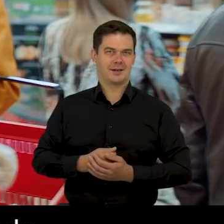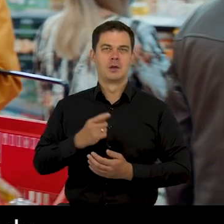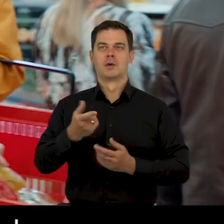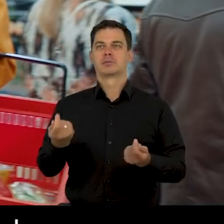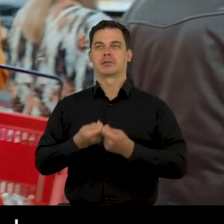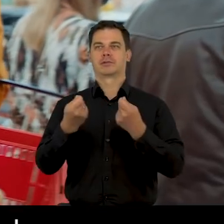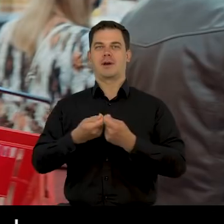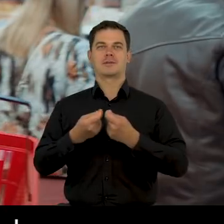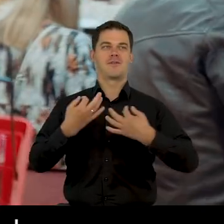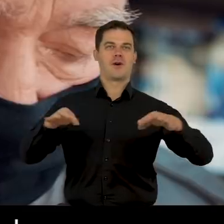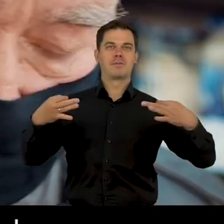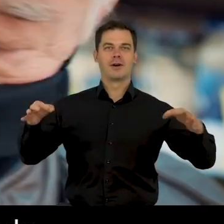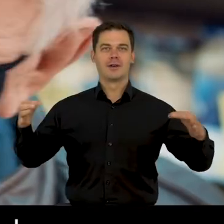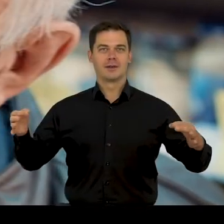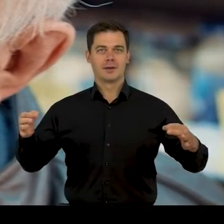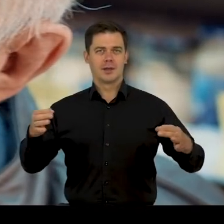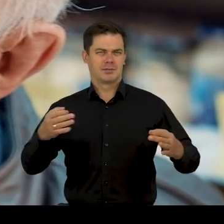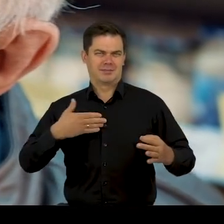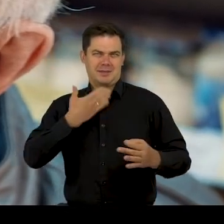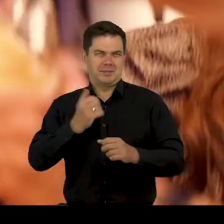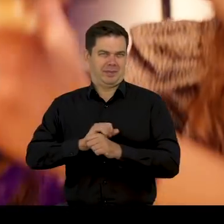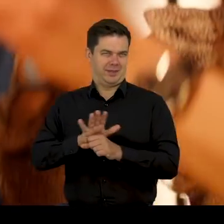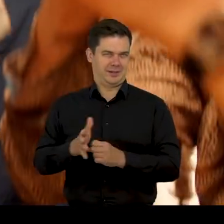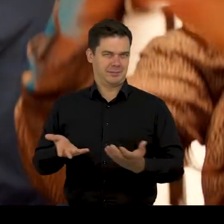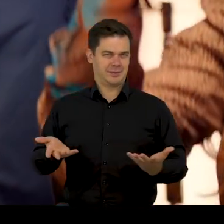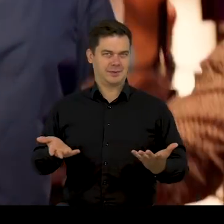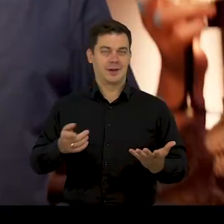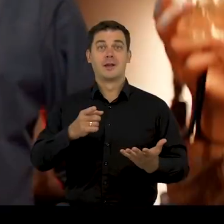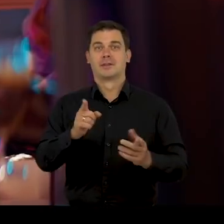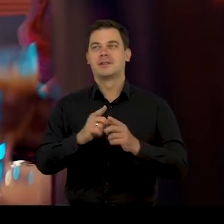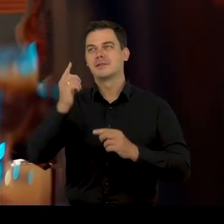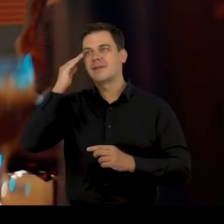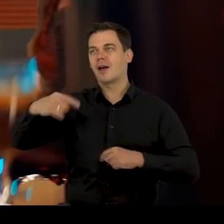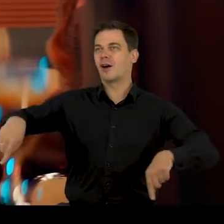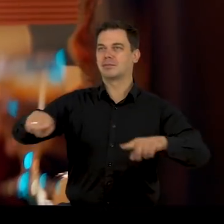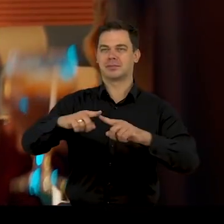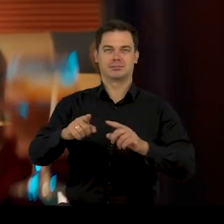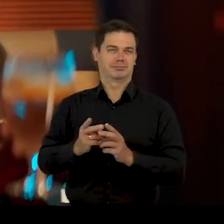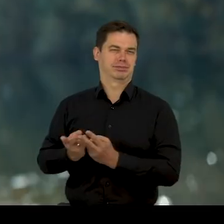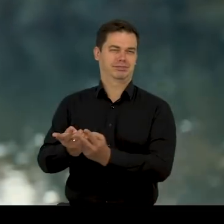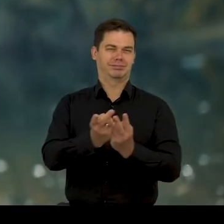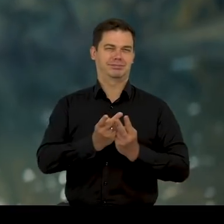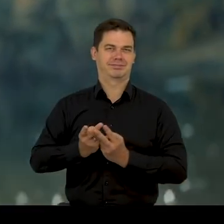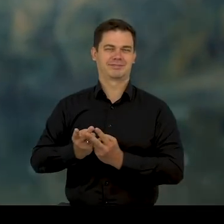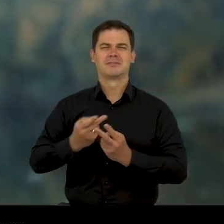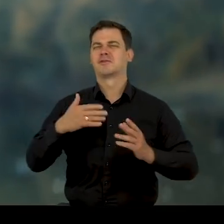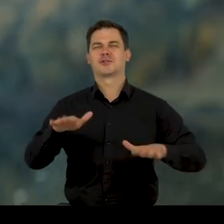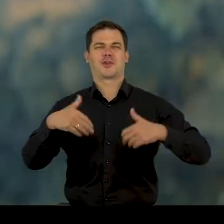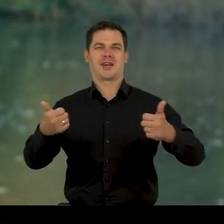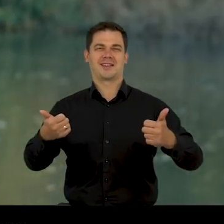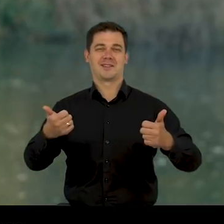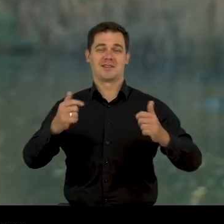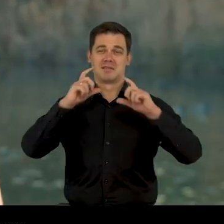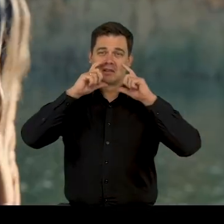daje, ogranicza twoją swobodę? Przecież nie ma żadnej pandemii. Poza tym znajomi myślą podobnie. Wszystko